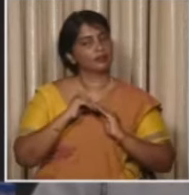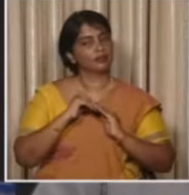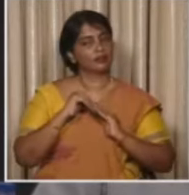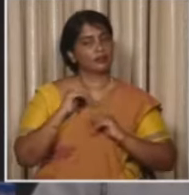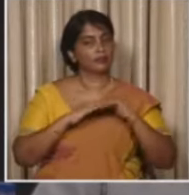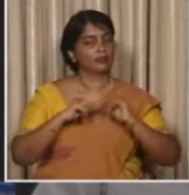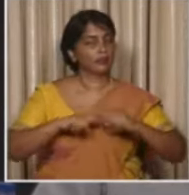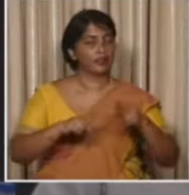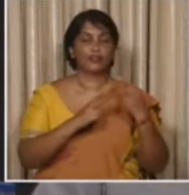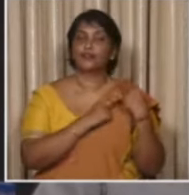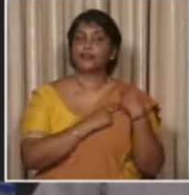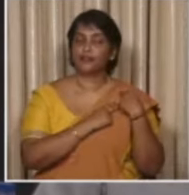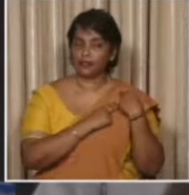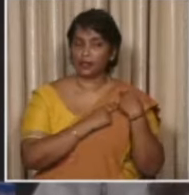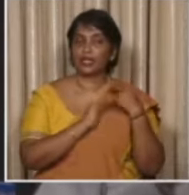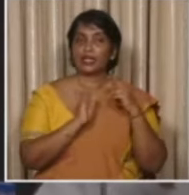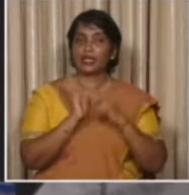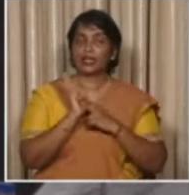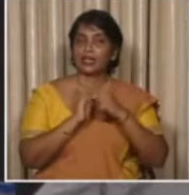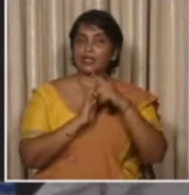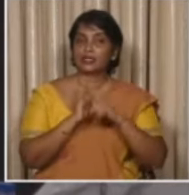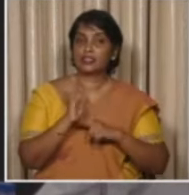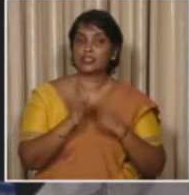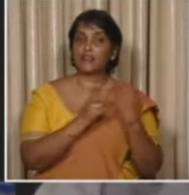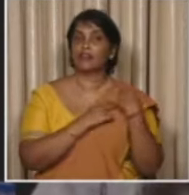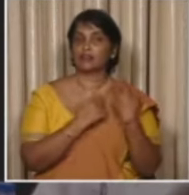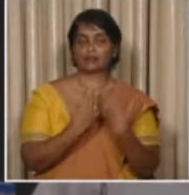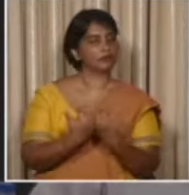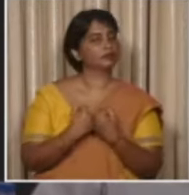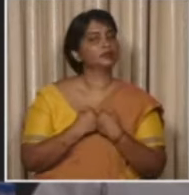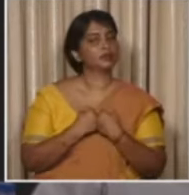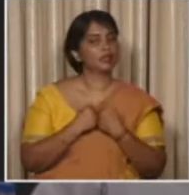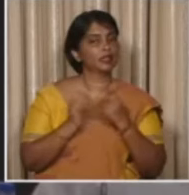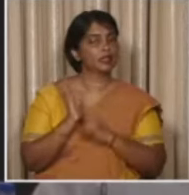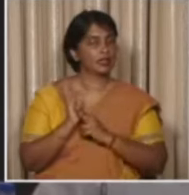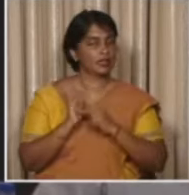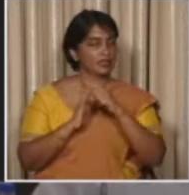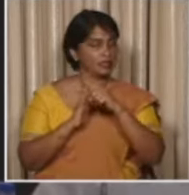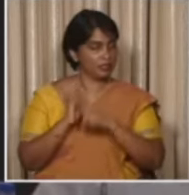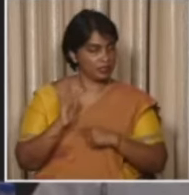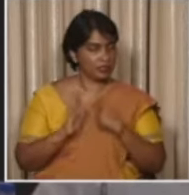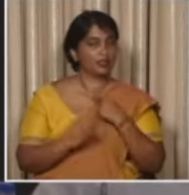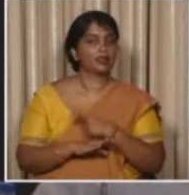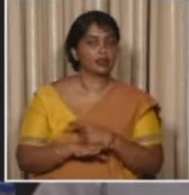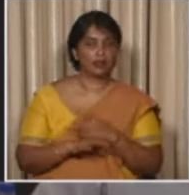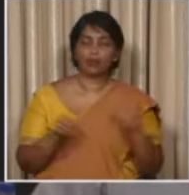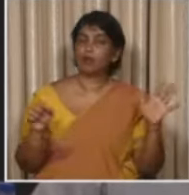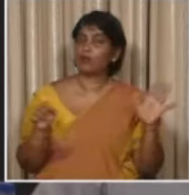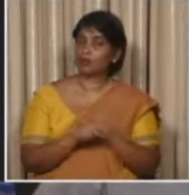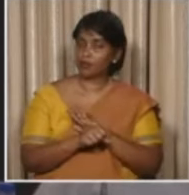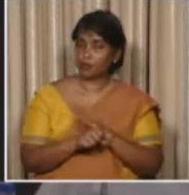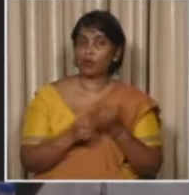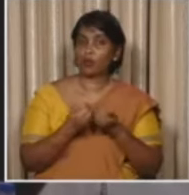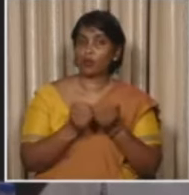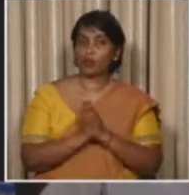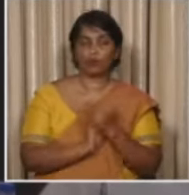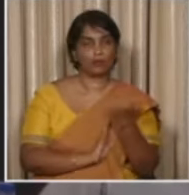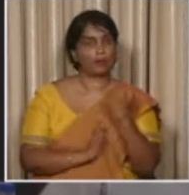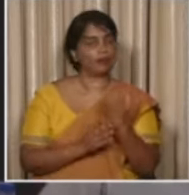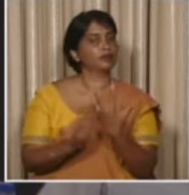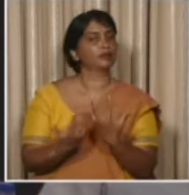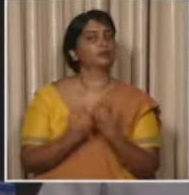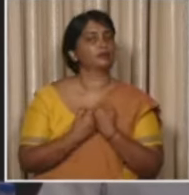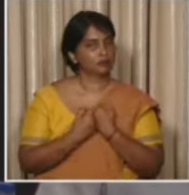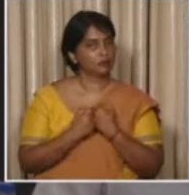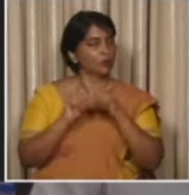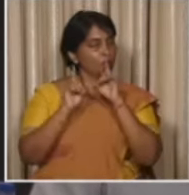ක්‍රියාන්විතයේ වගකීම නිලන්ත ජයවර්ධන බාර ගන්න. නිලන්ත ජයවර්ධන මේක සම්පූර්ණයෙන්ම තමන්ගේ අතට ගන්නවා. එහෙම